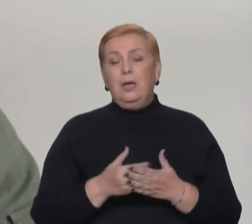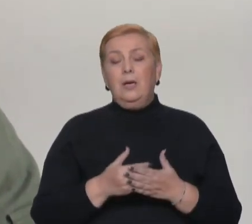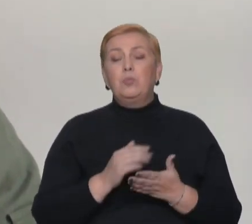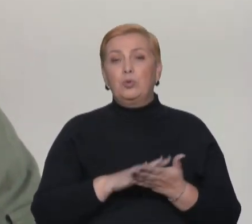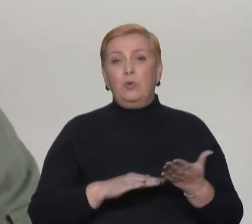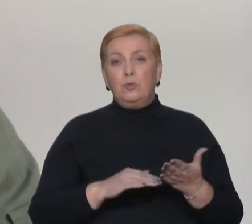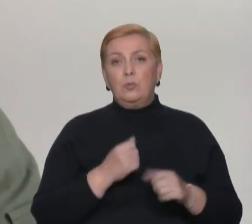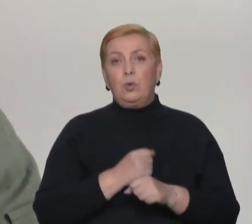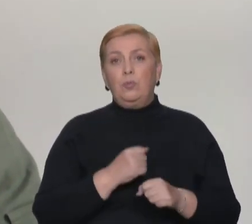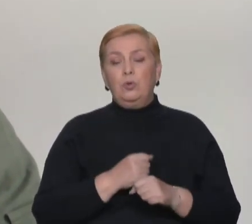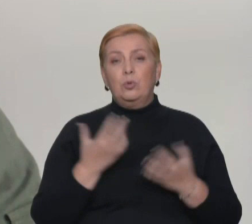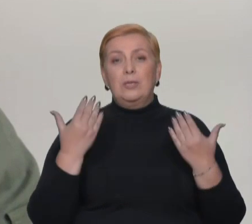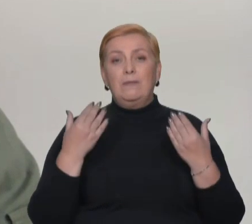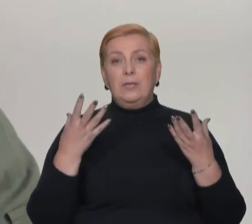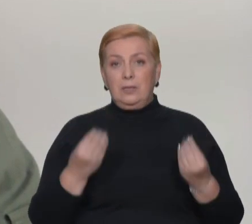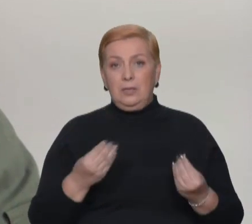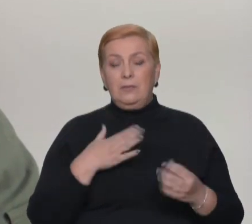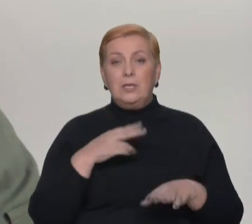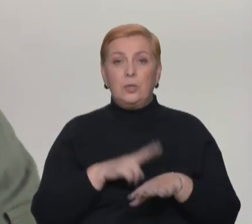вых начи